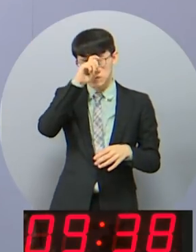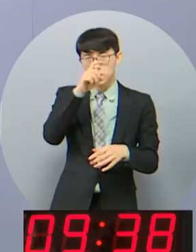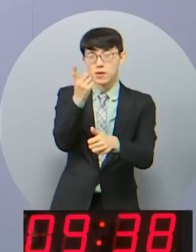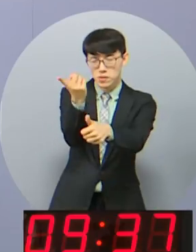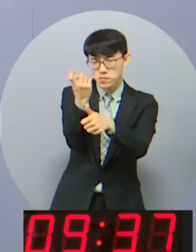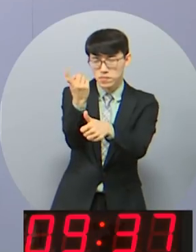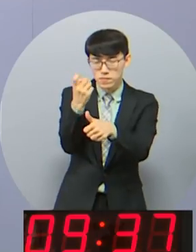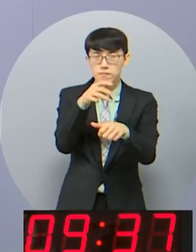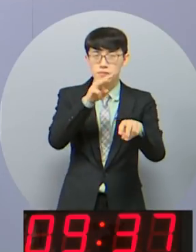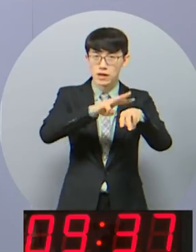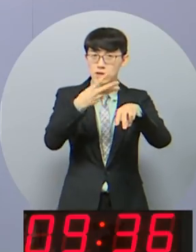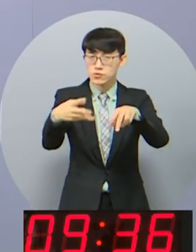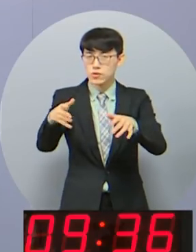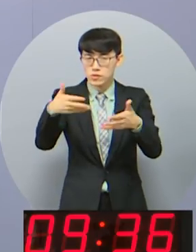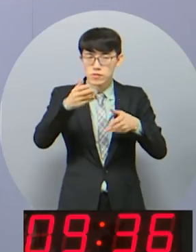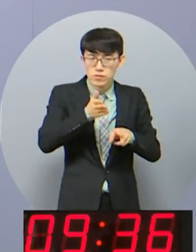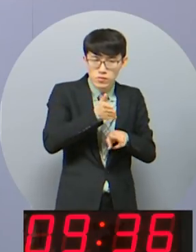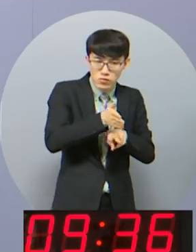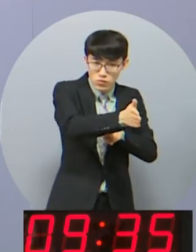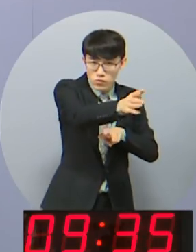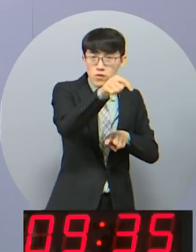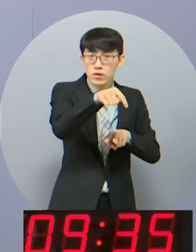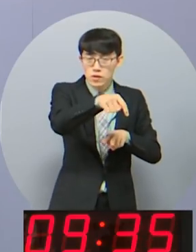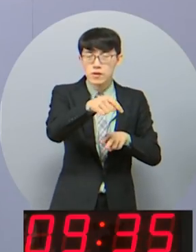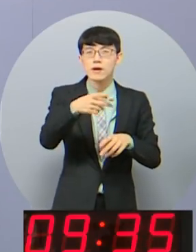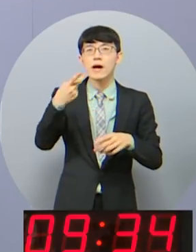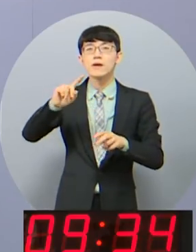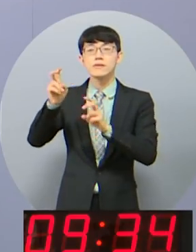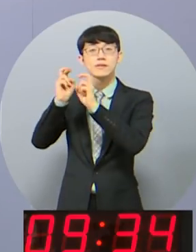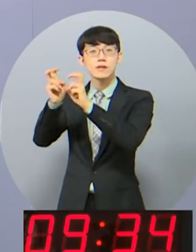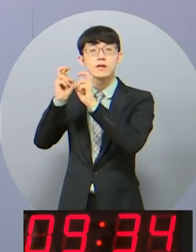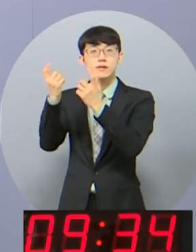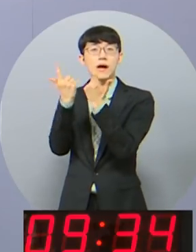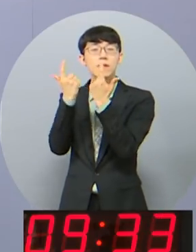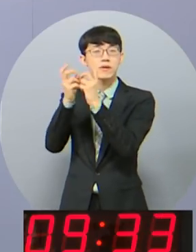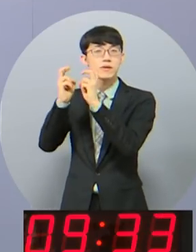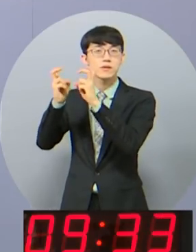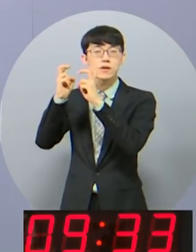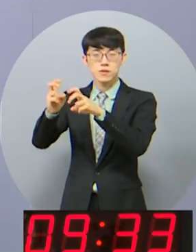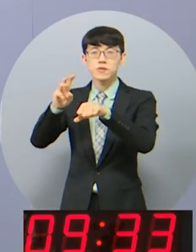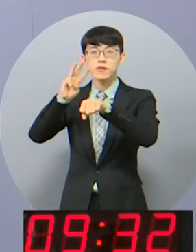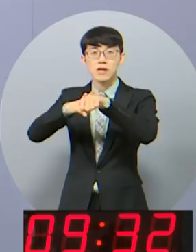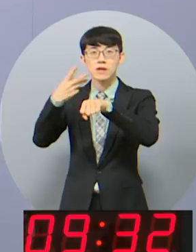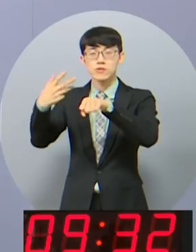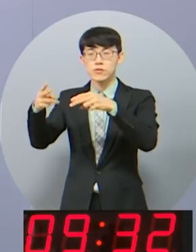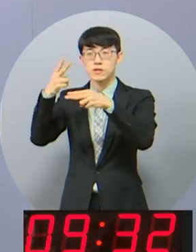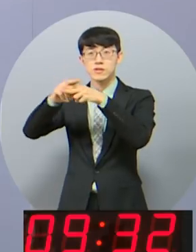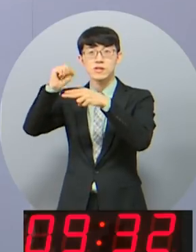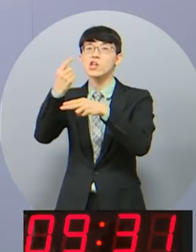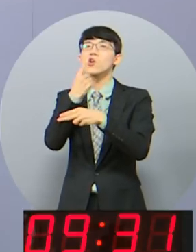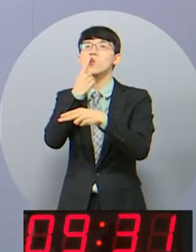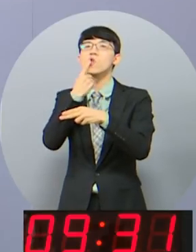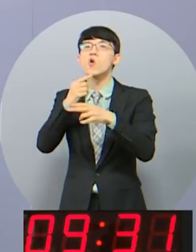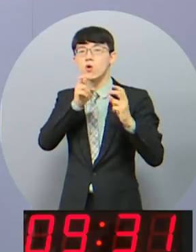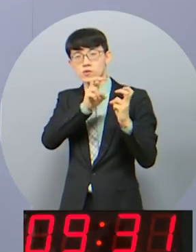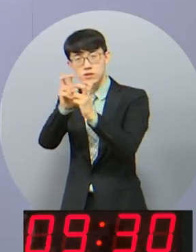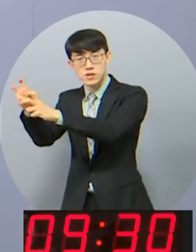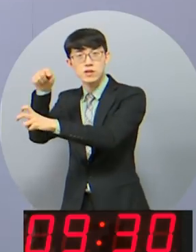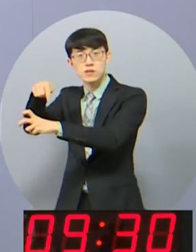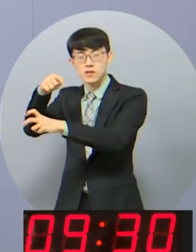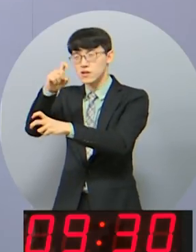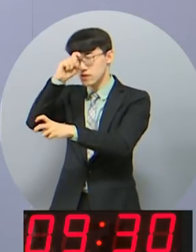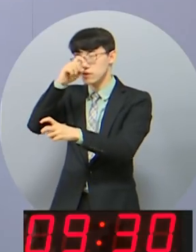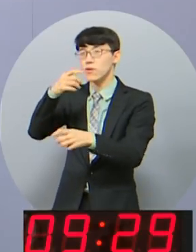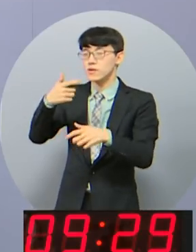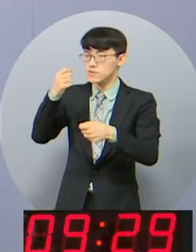海淡水信义线的这个尖峰时刻的这个班距跟增加它的班次，这个是渔恩未来